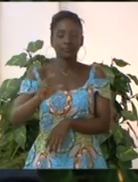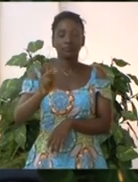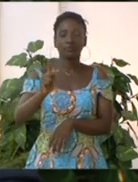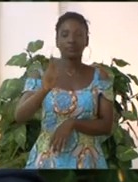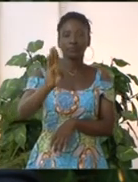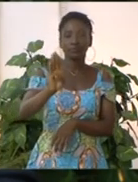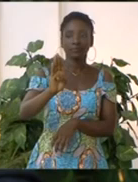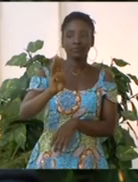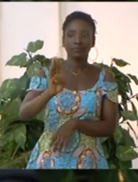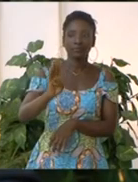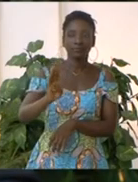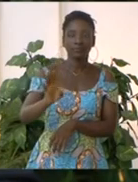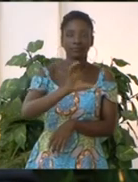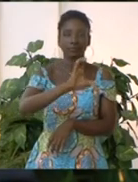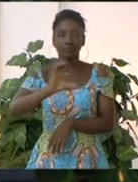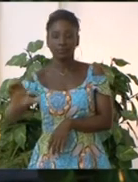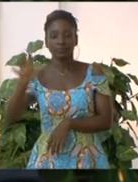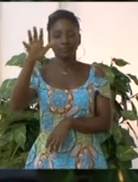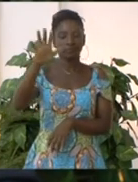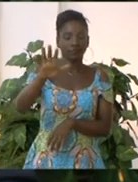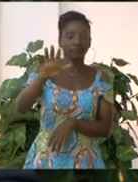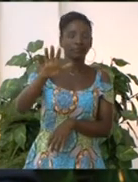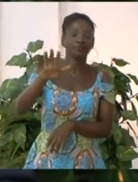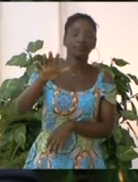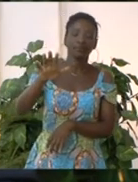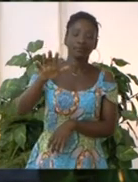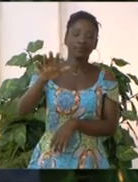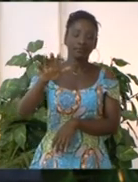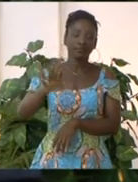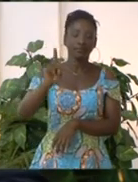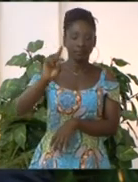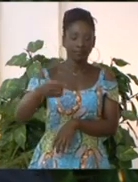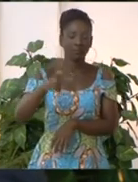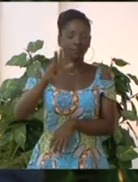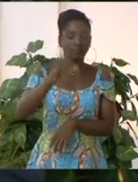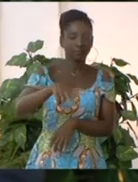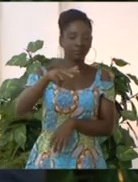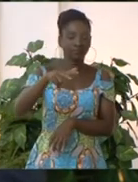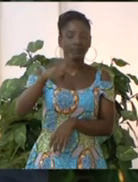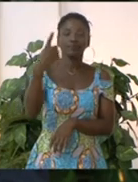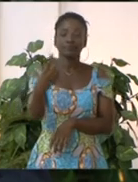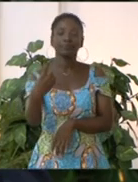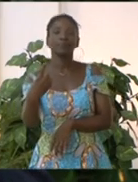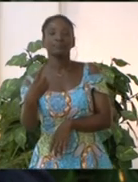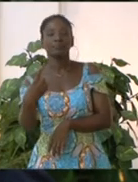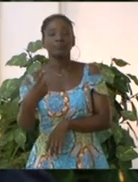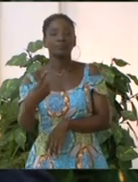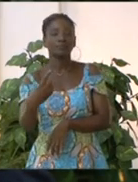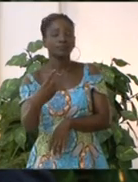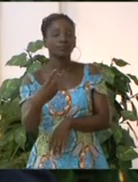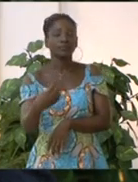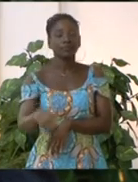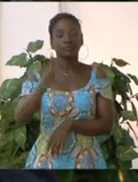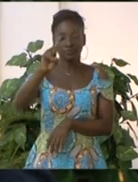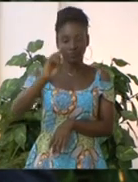aux libertés 505 soit 1,33 pour cent et view 31% je dis